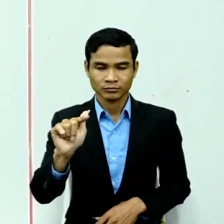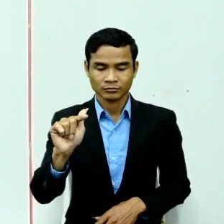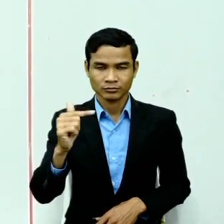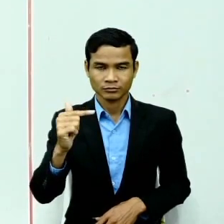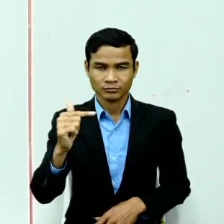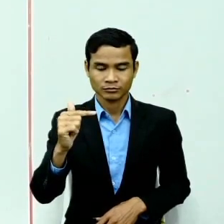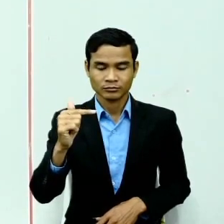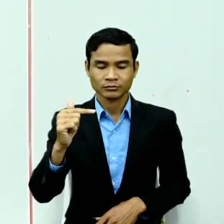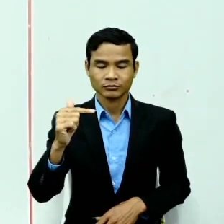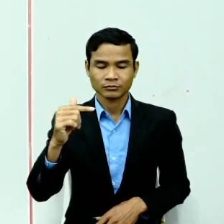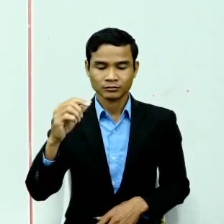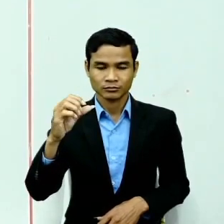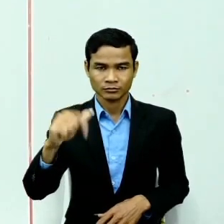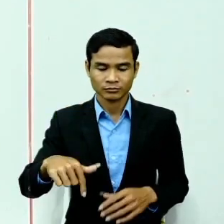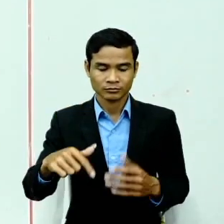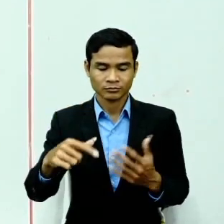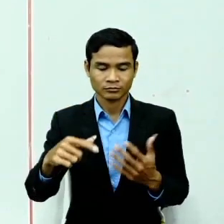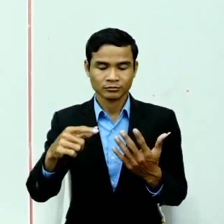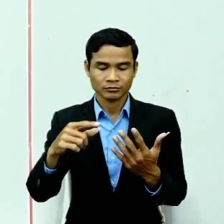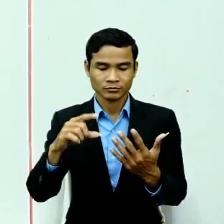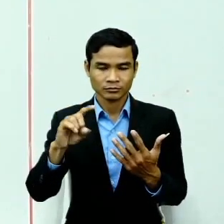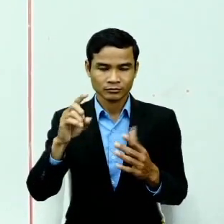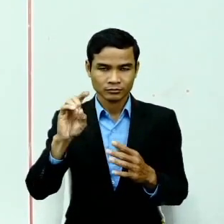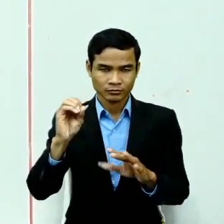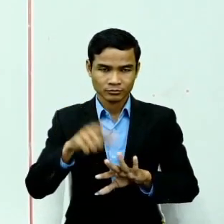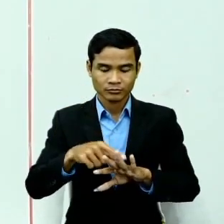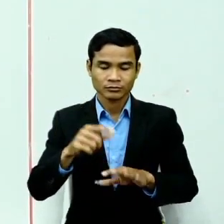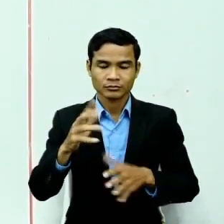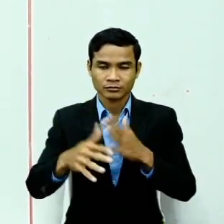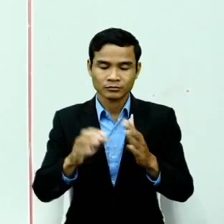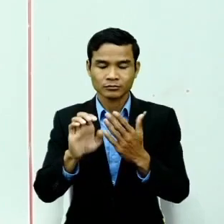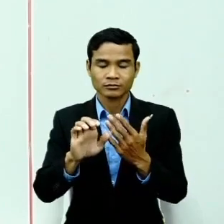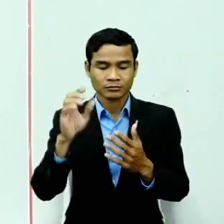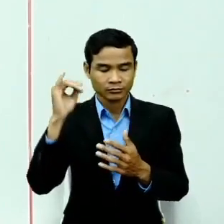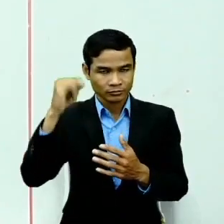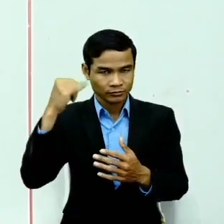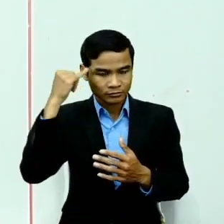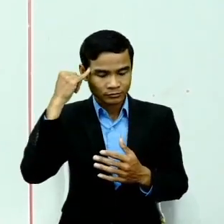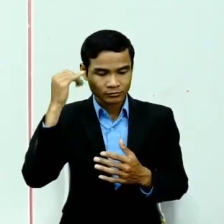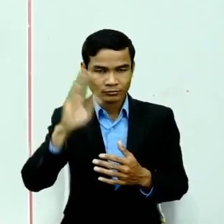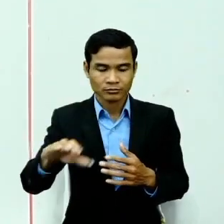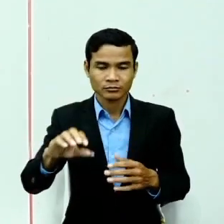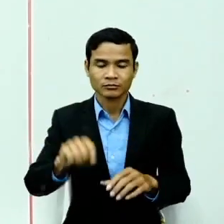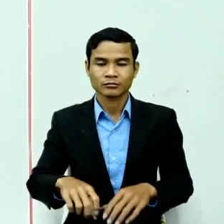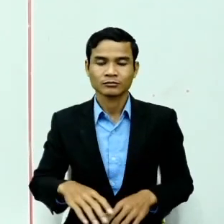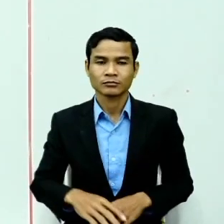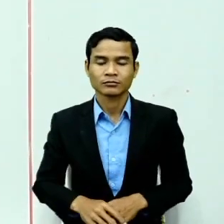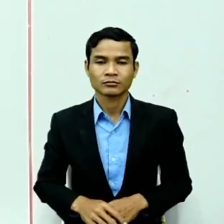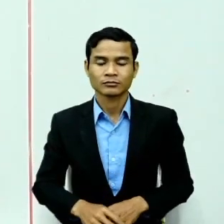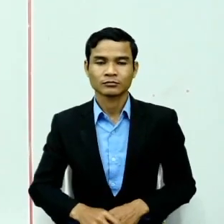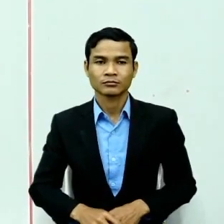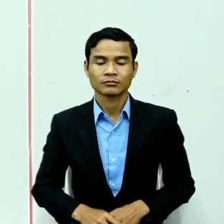mối ngồi chom ngồi chà địa bàn to tiếp con